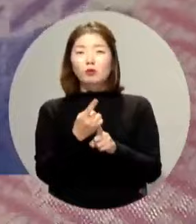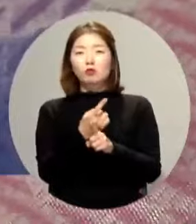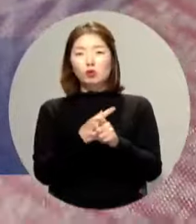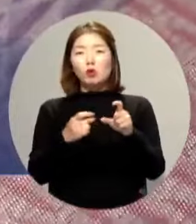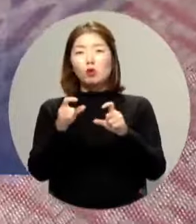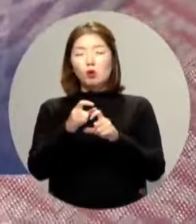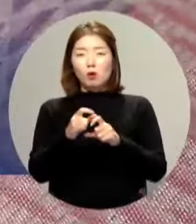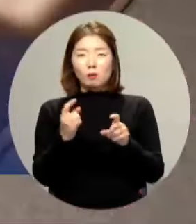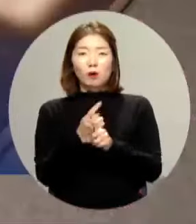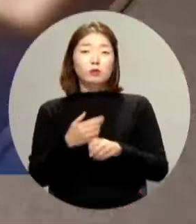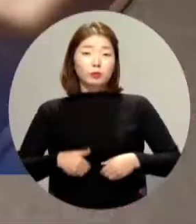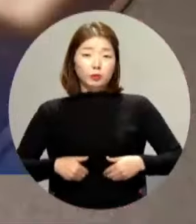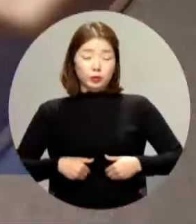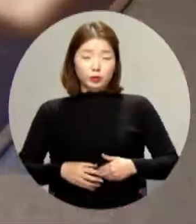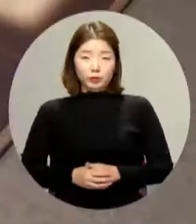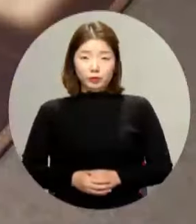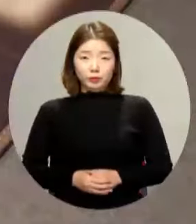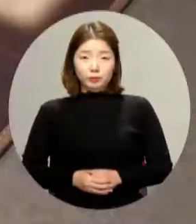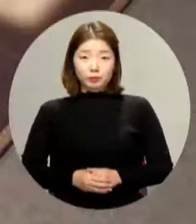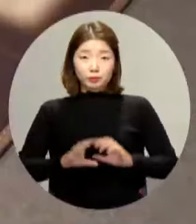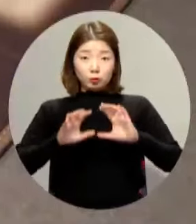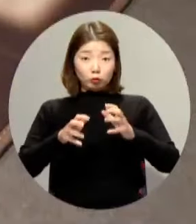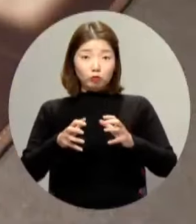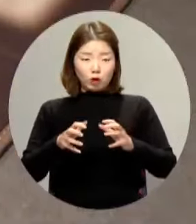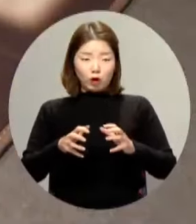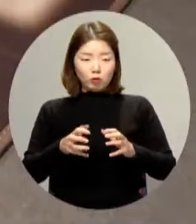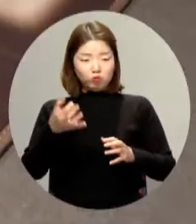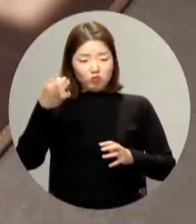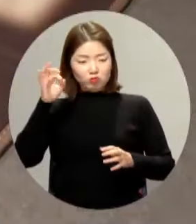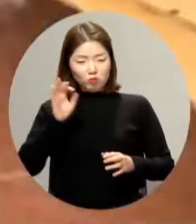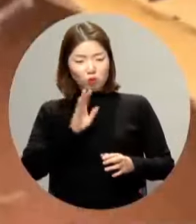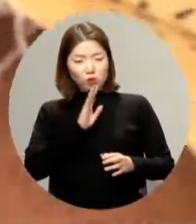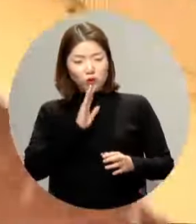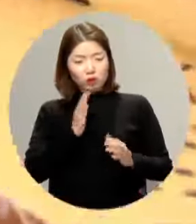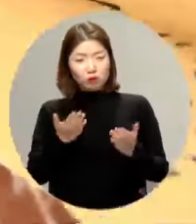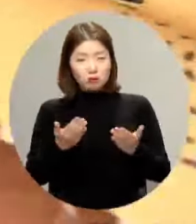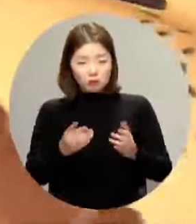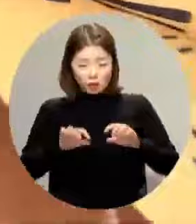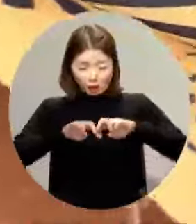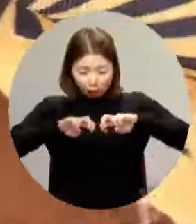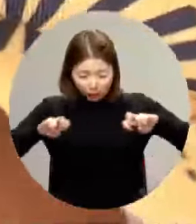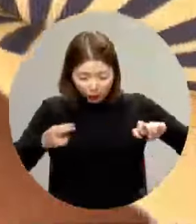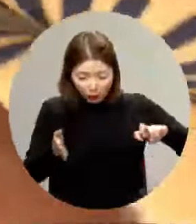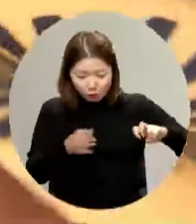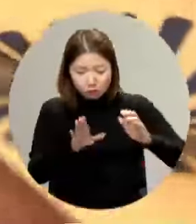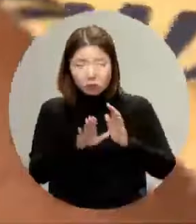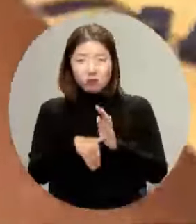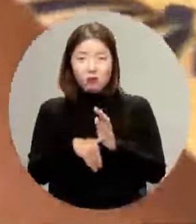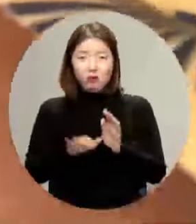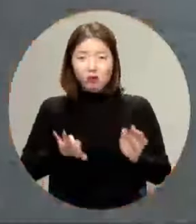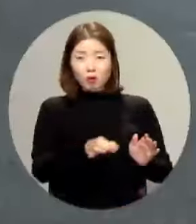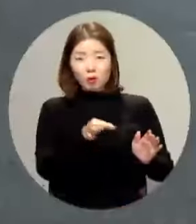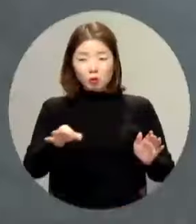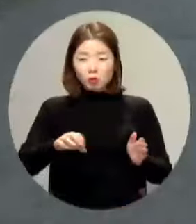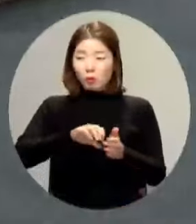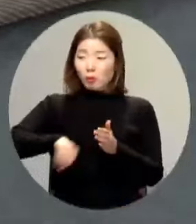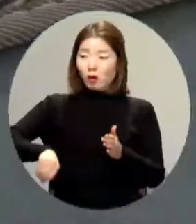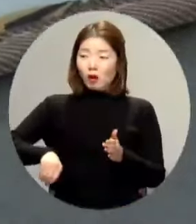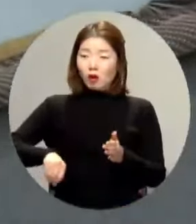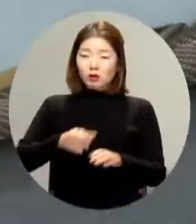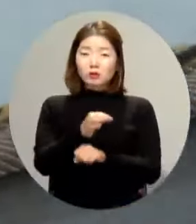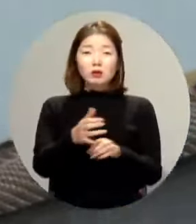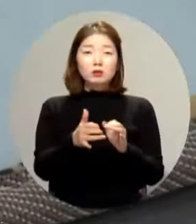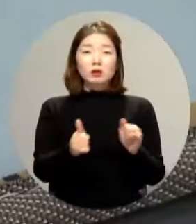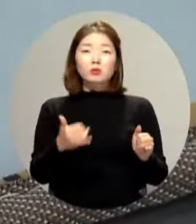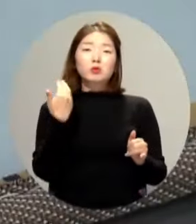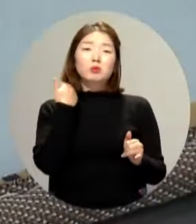더 보완할 필요가 있다. 국가기관 인증을 받은 제품이라도 내부를 뜯어보지 않는 이상 열선을 빼내도 소비자는 알